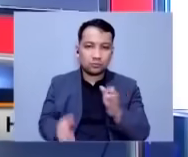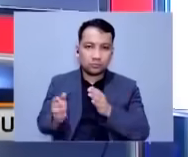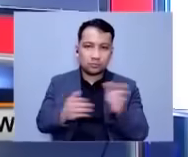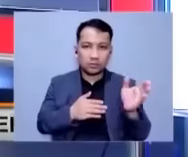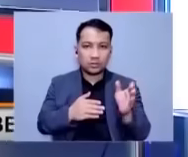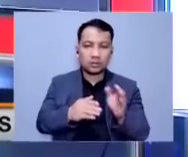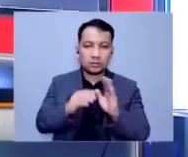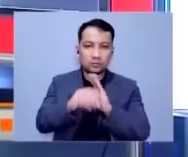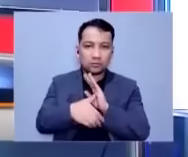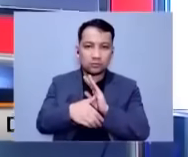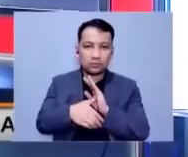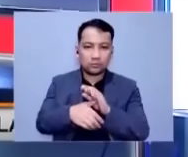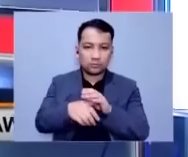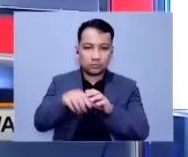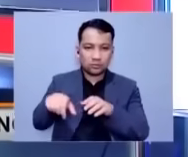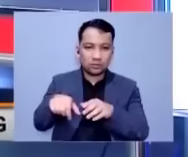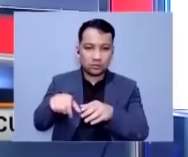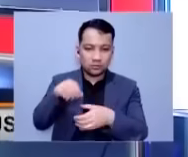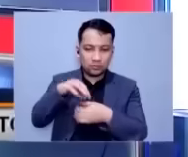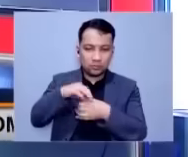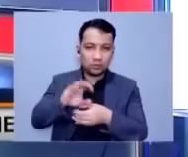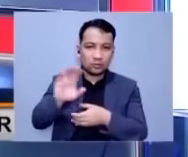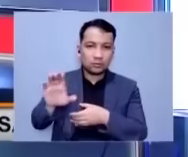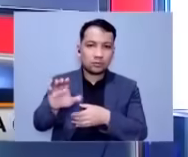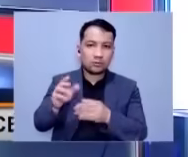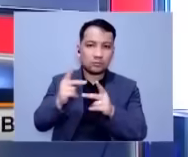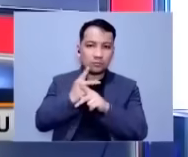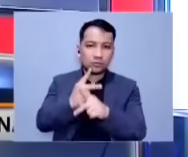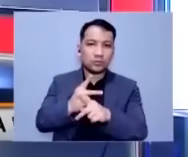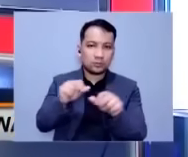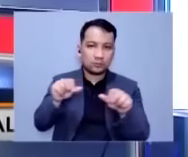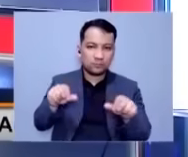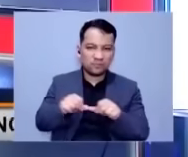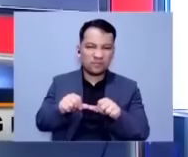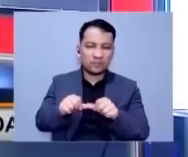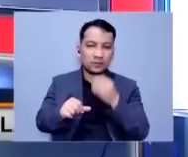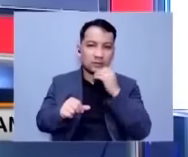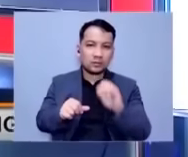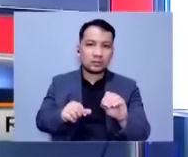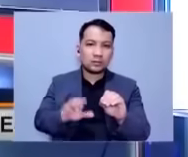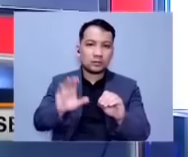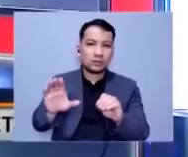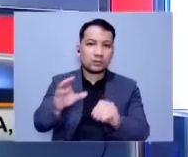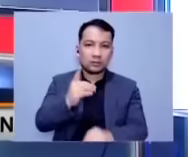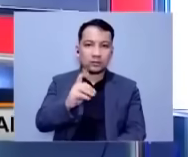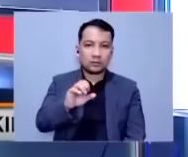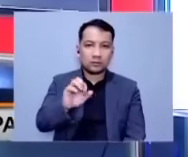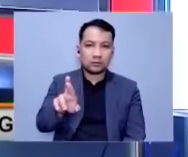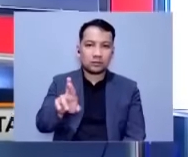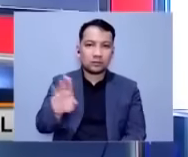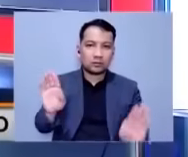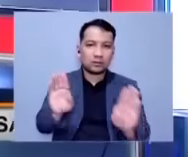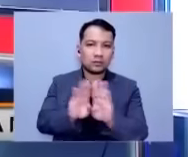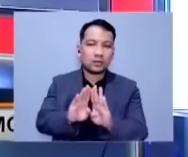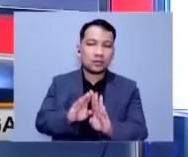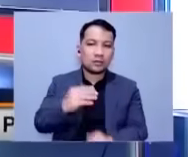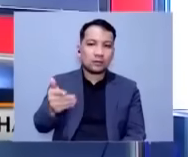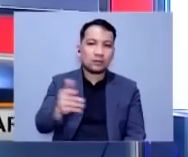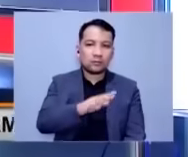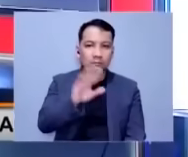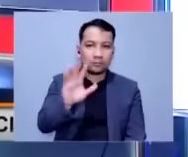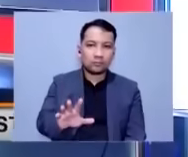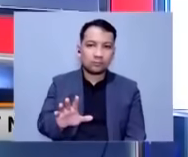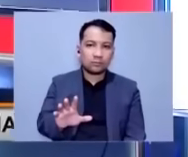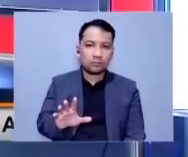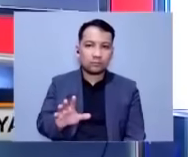na maglagay ng voting precinct sa protected area sa kabila ng utos ng DNR na isara ito. Nasa frontline ng balitang yan si